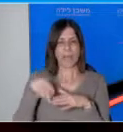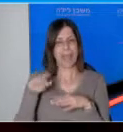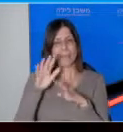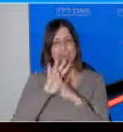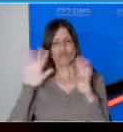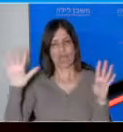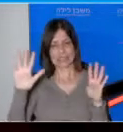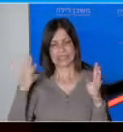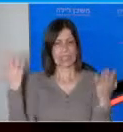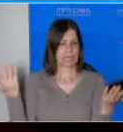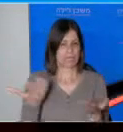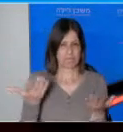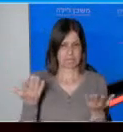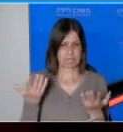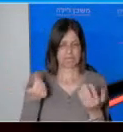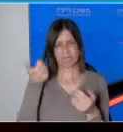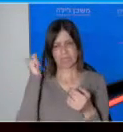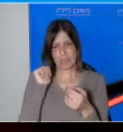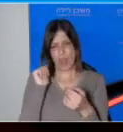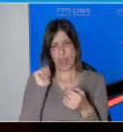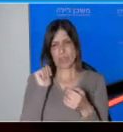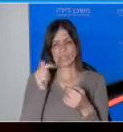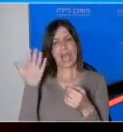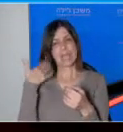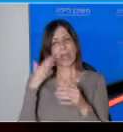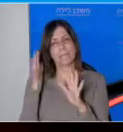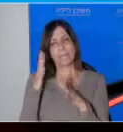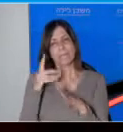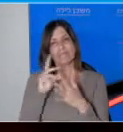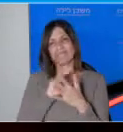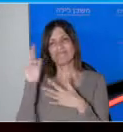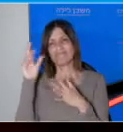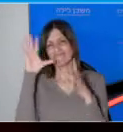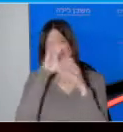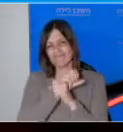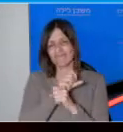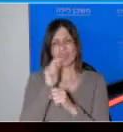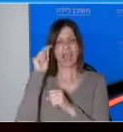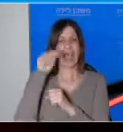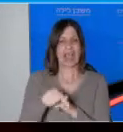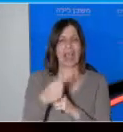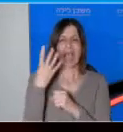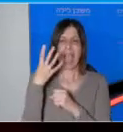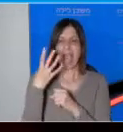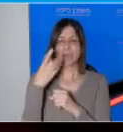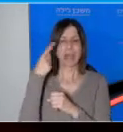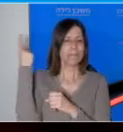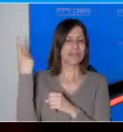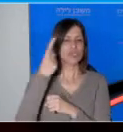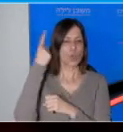מה שקרה אמש היה בעצם בסביבות חצות, הגעה של ארבעה